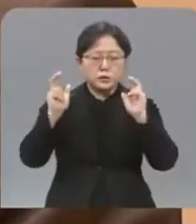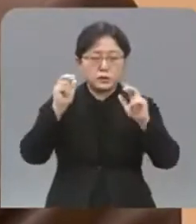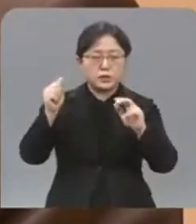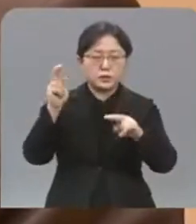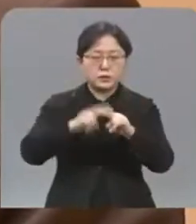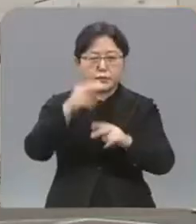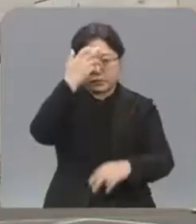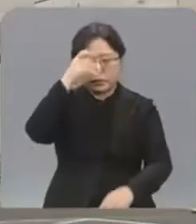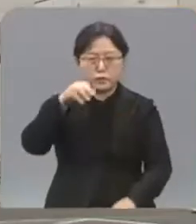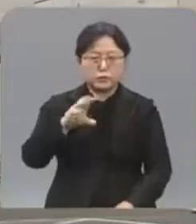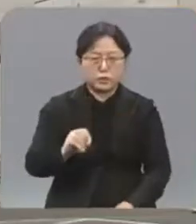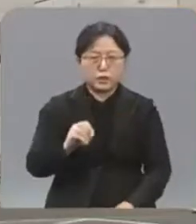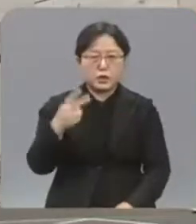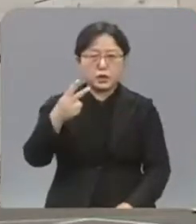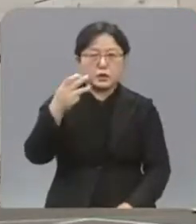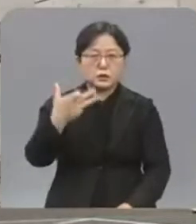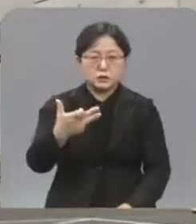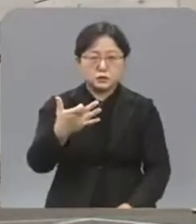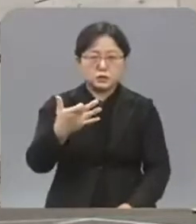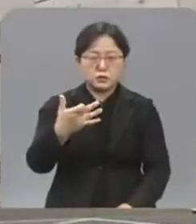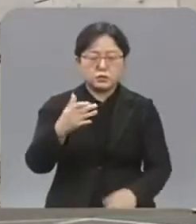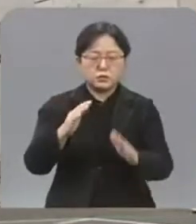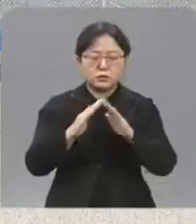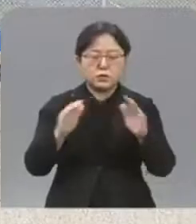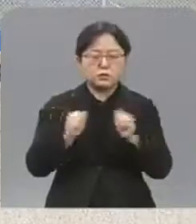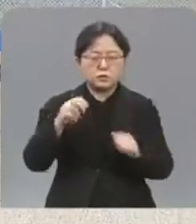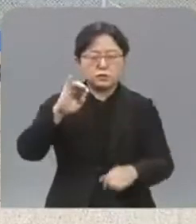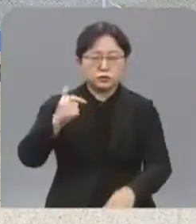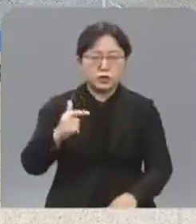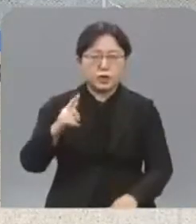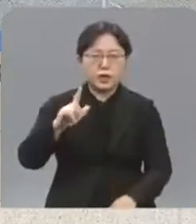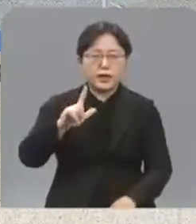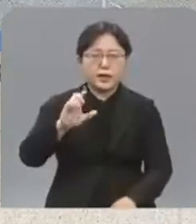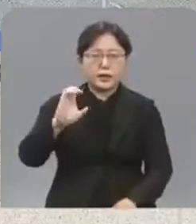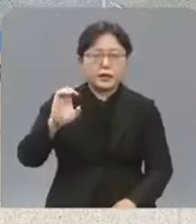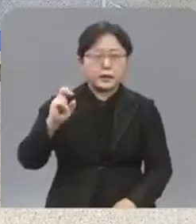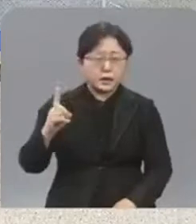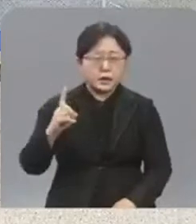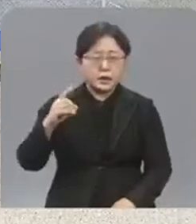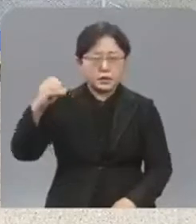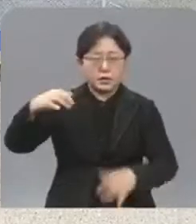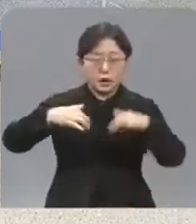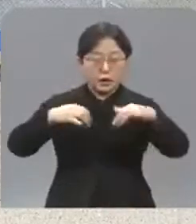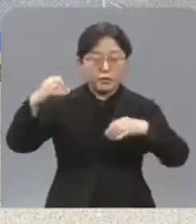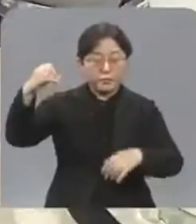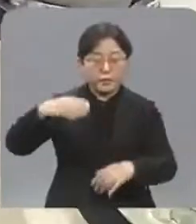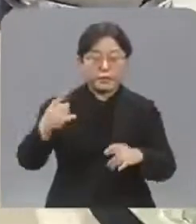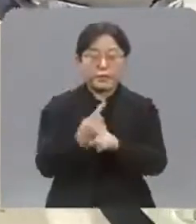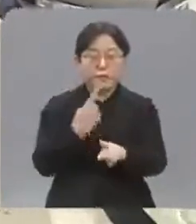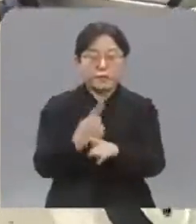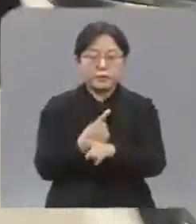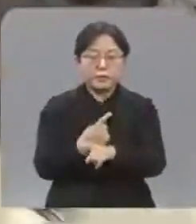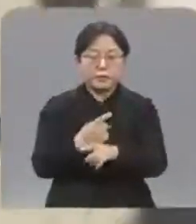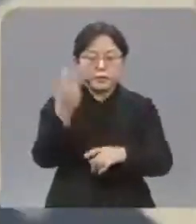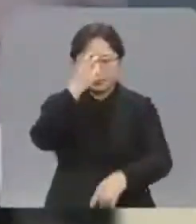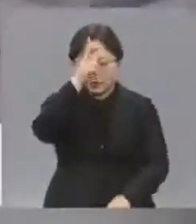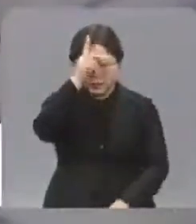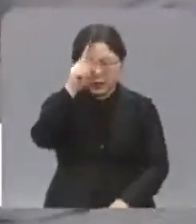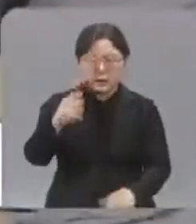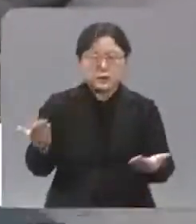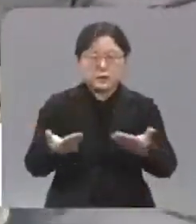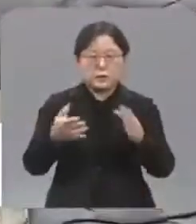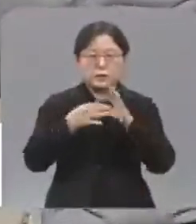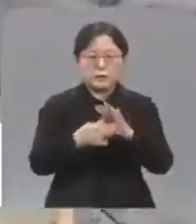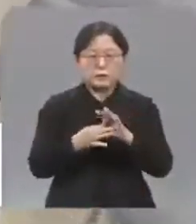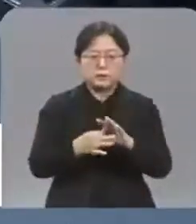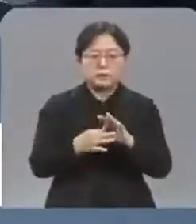씨. 2019년 전북 군산시는 LED 가로등 교체 사업을 추진합니다. 검찰은 이 사업과